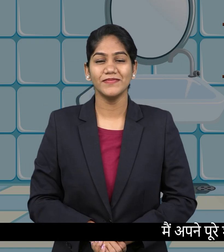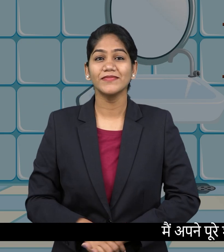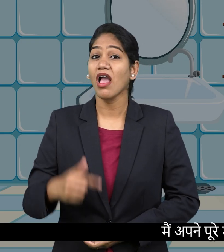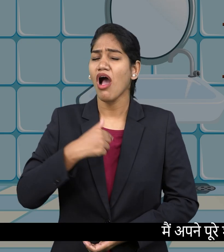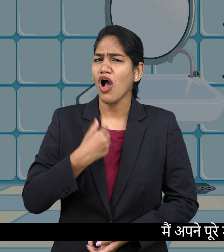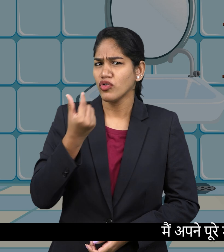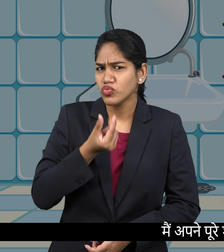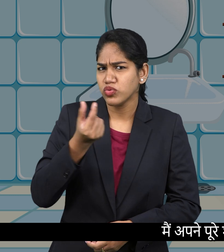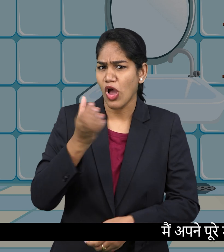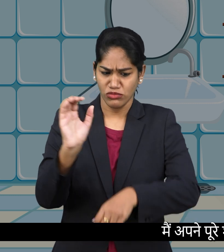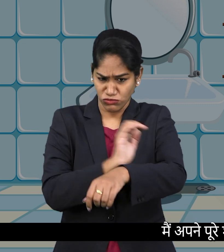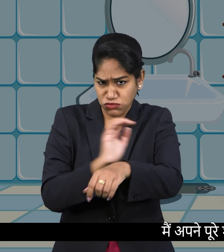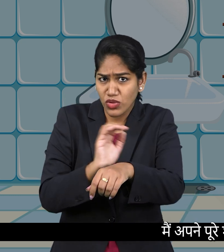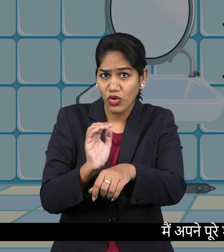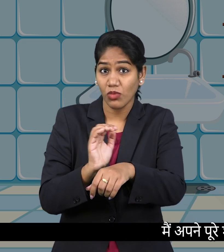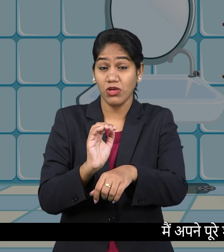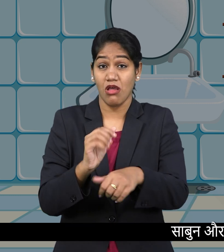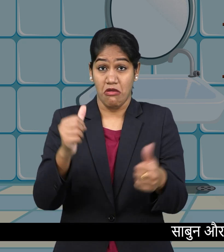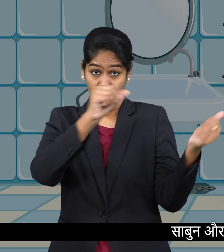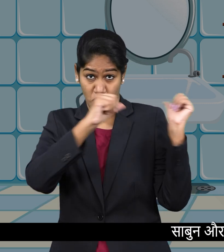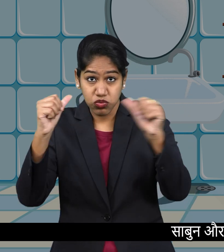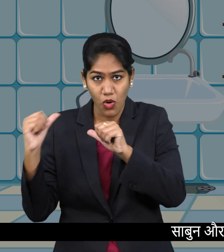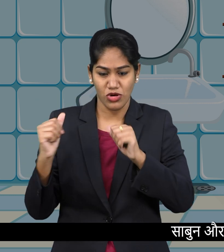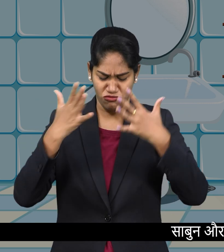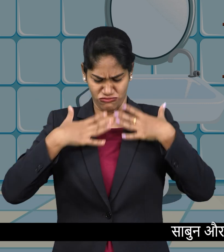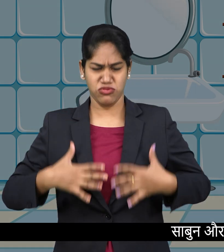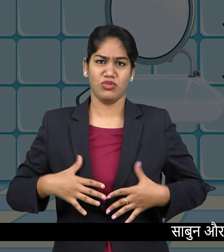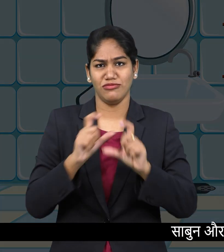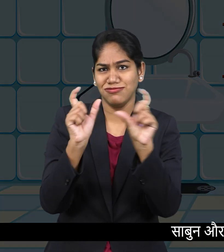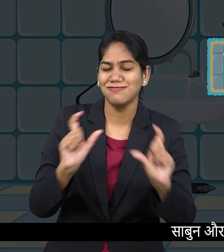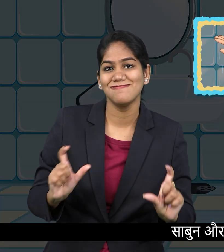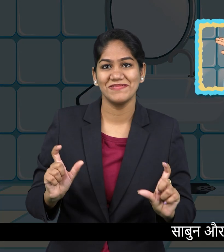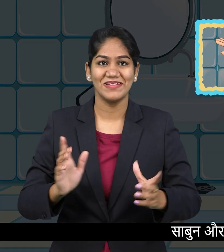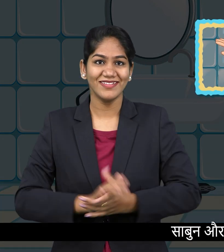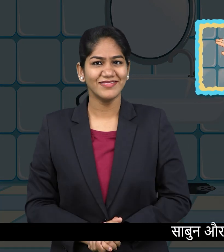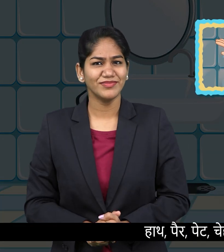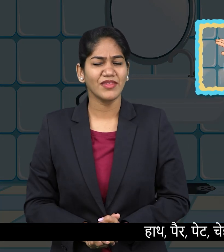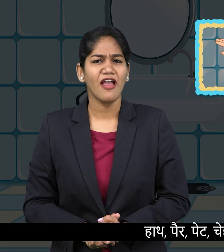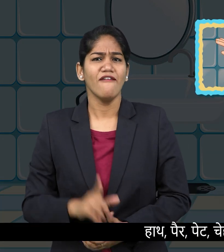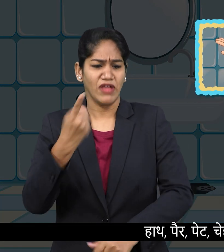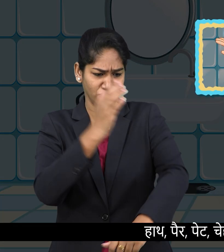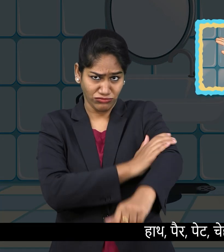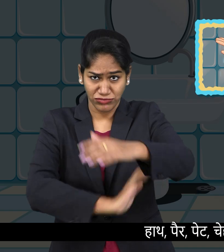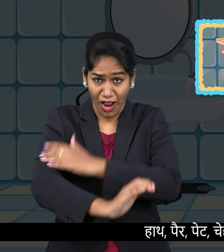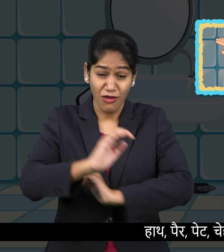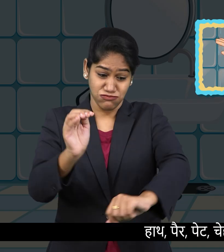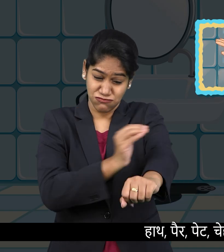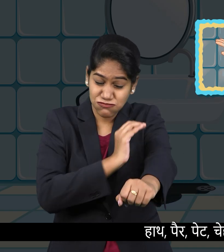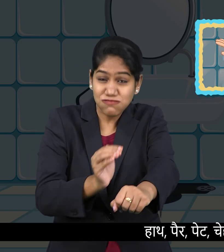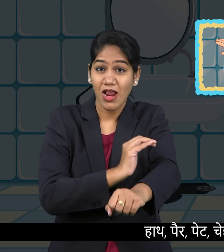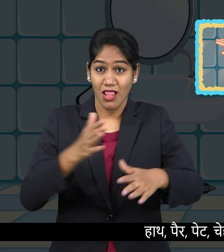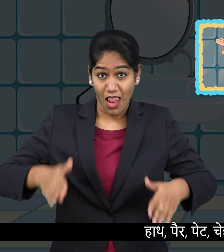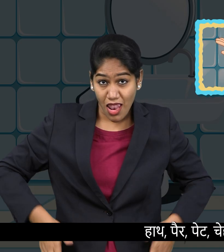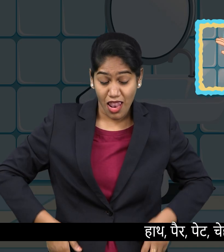मैं अपने पूरे शरीर को साफ करने के लिए साबुन और पानी का उपयोग करता हूँ। हाथ, पैर,